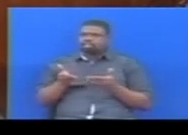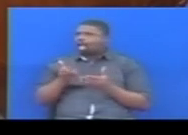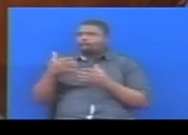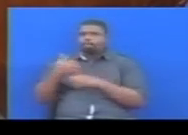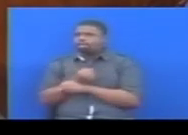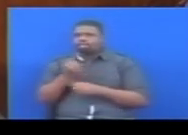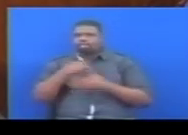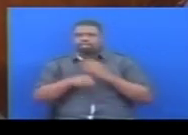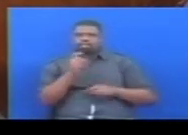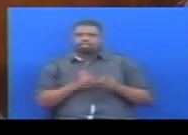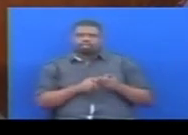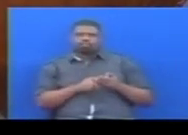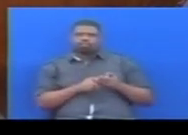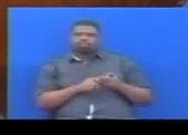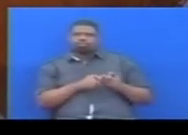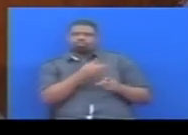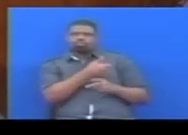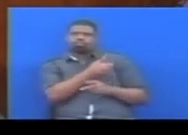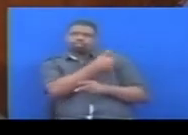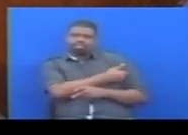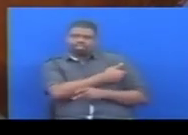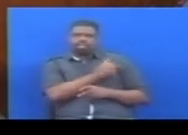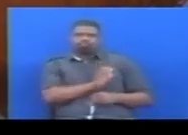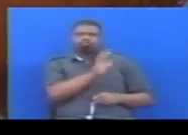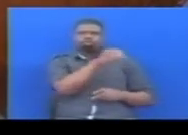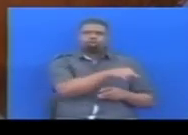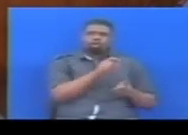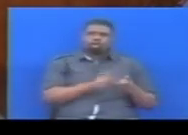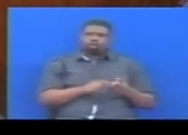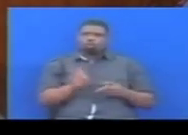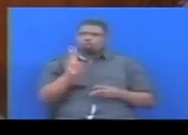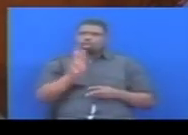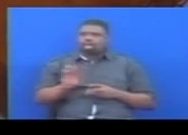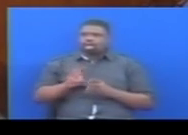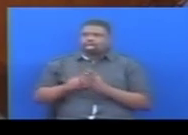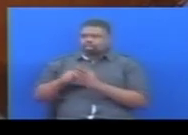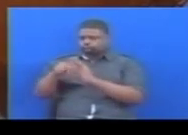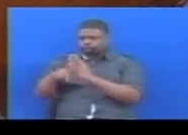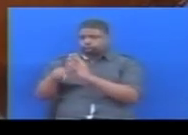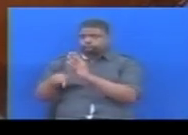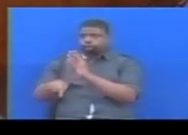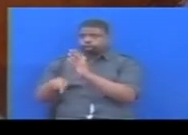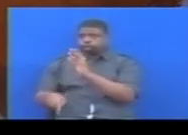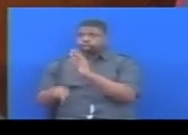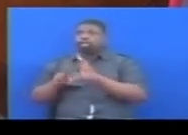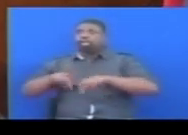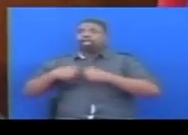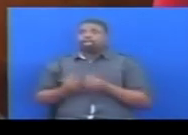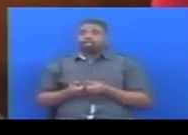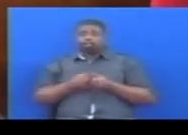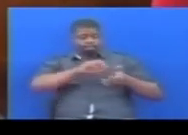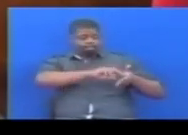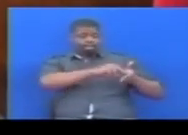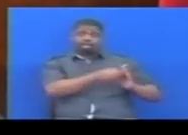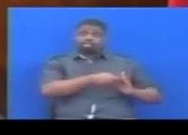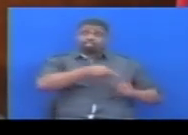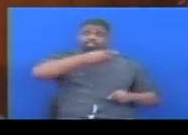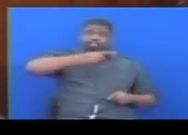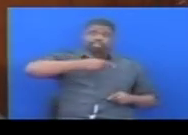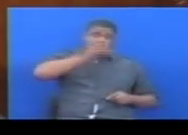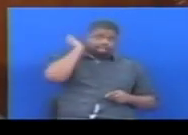hazipatikani katika hospitali za mikoa, hospitali za wilaya na kushuka chini. Lakini mkakati wetu sisi kama serikali ni kujaribu